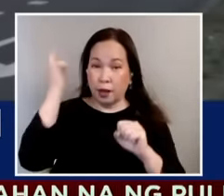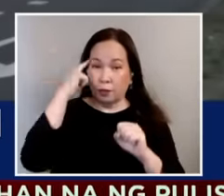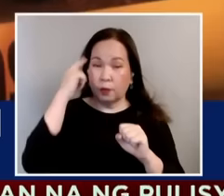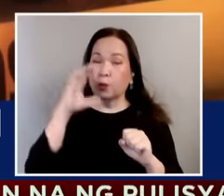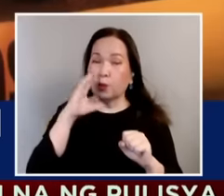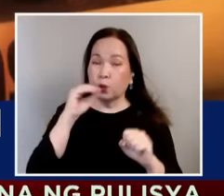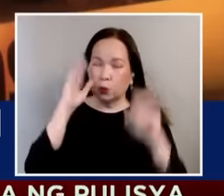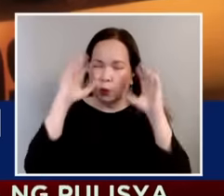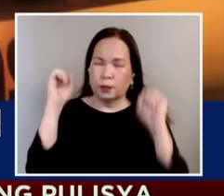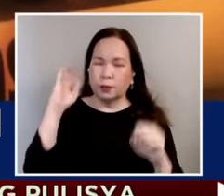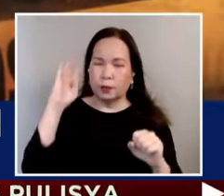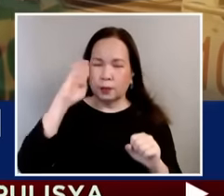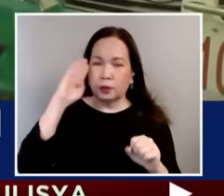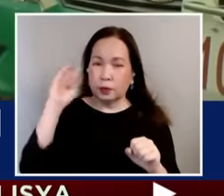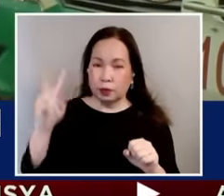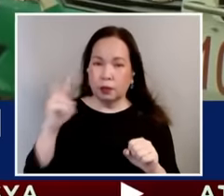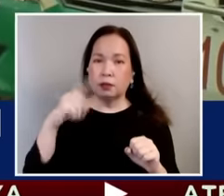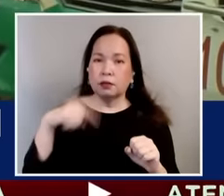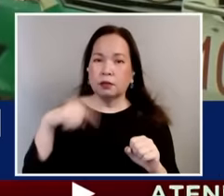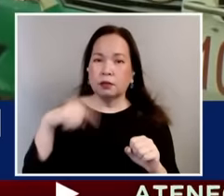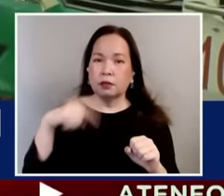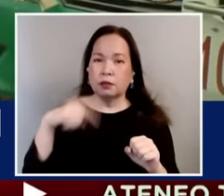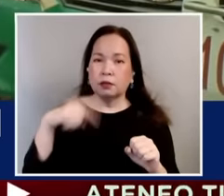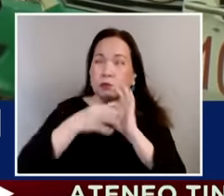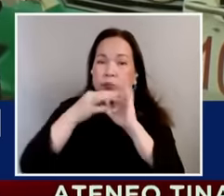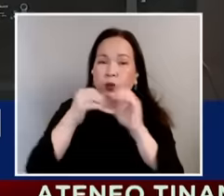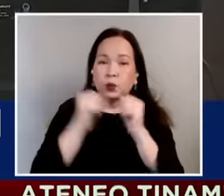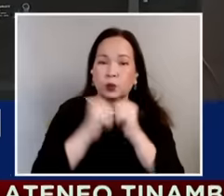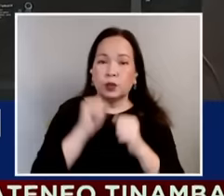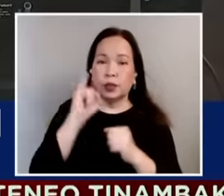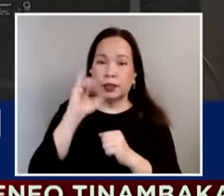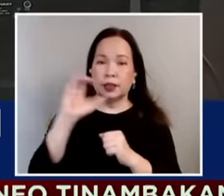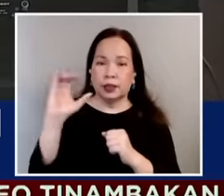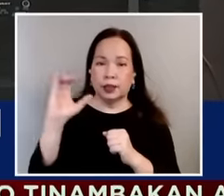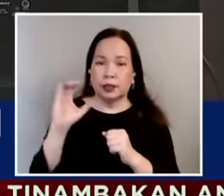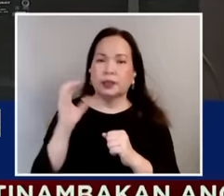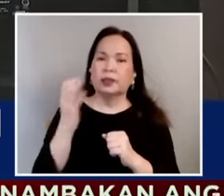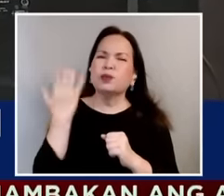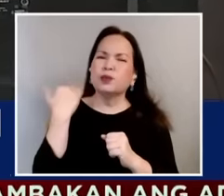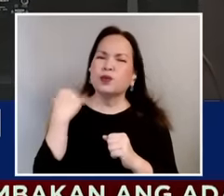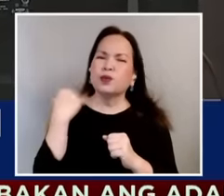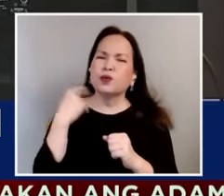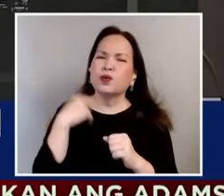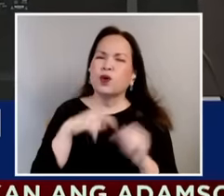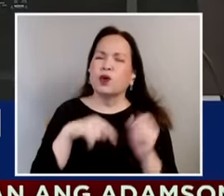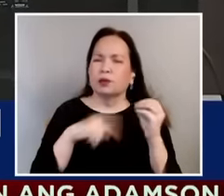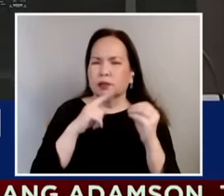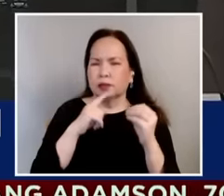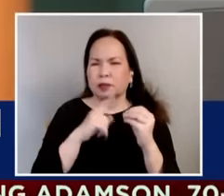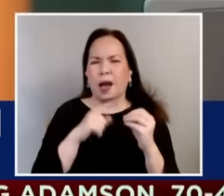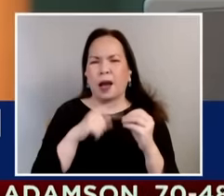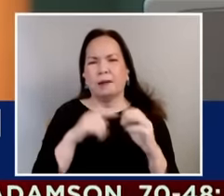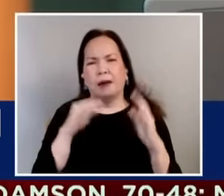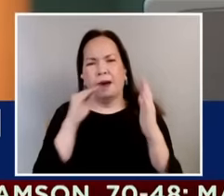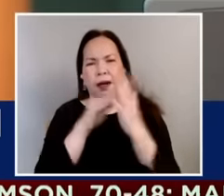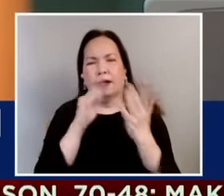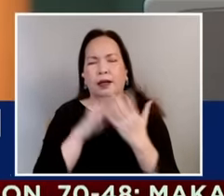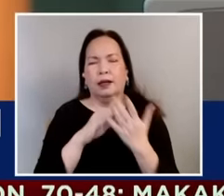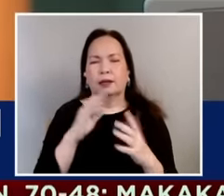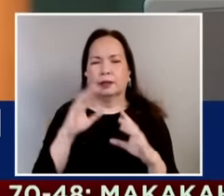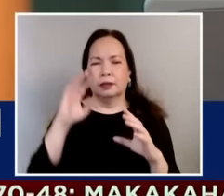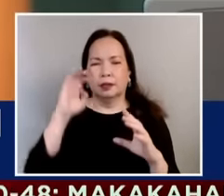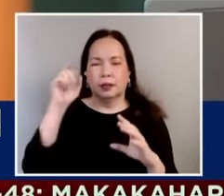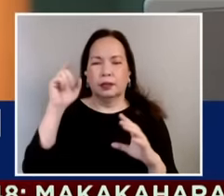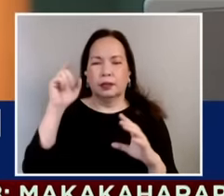International Criminal Court sa war on drugs ni dating Pangulong Rodrigo Duterte. Kasama sa nagsusulong nito ang mismong chairman ng House Committee on Human Rights na si